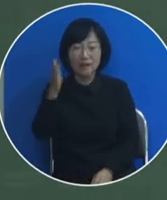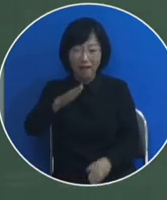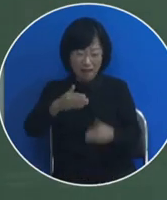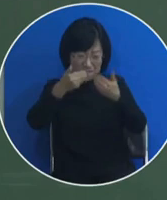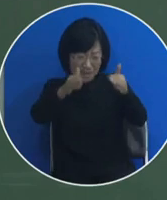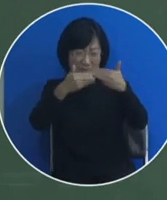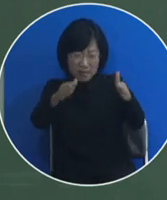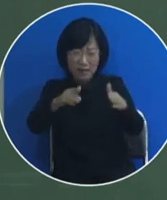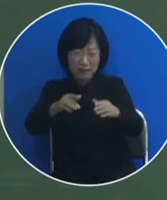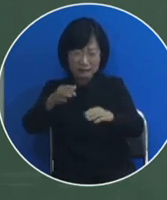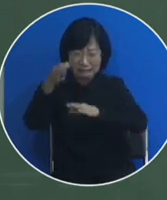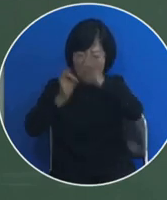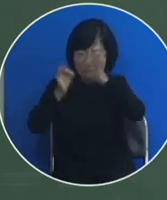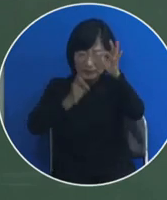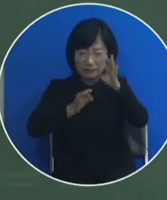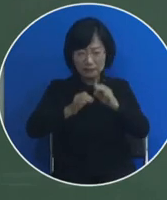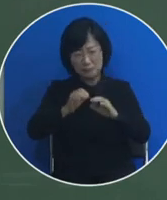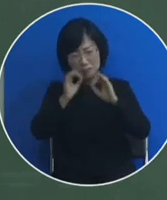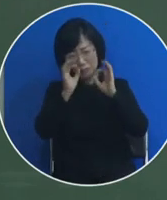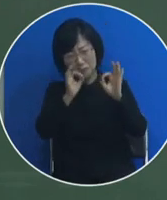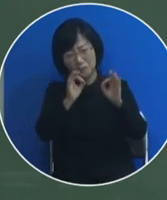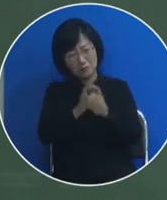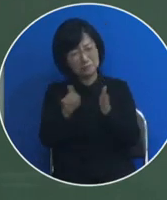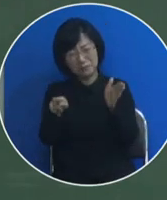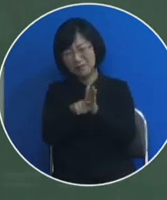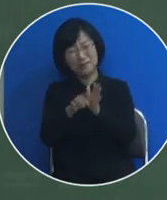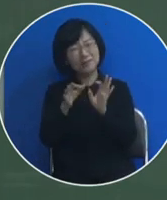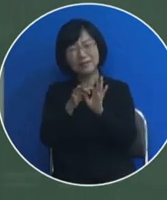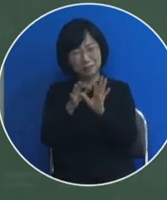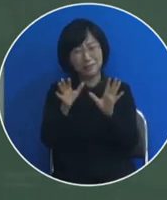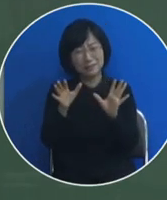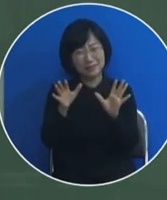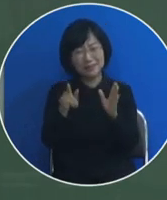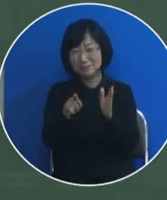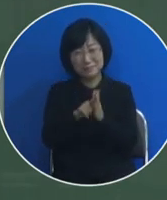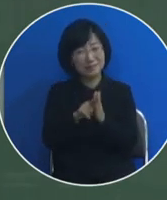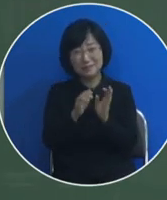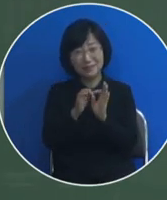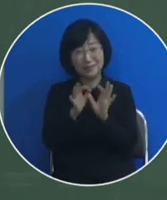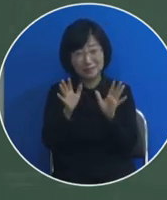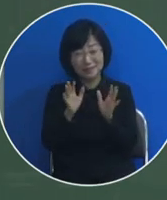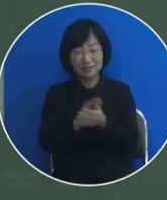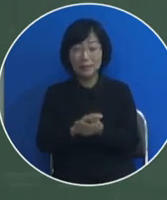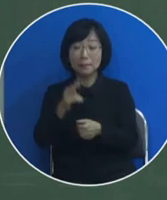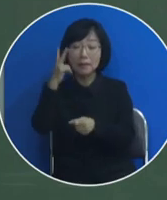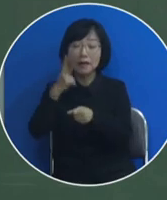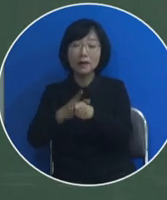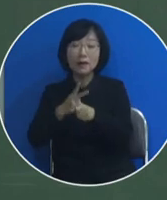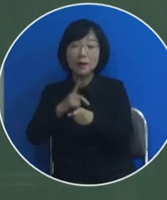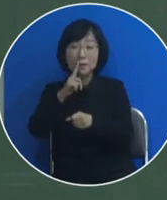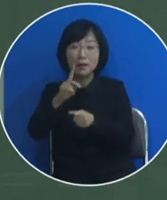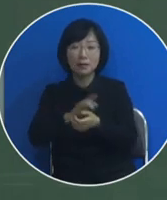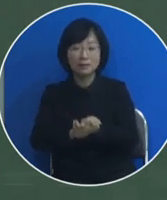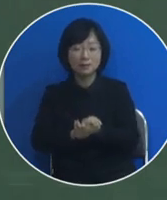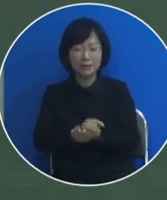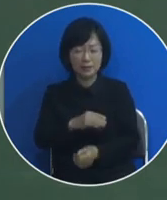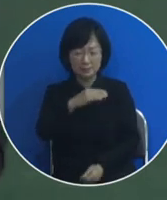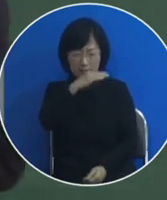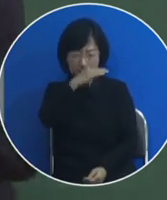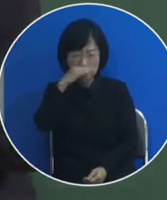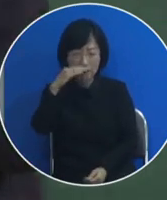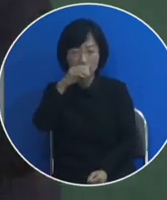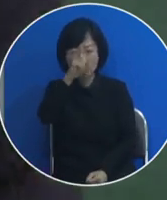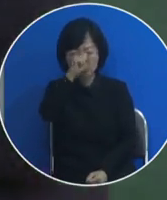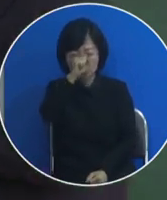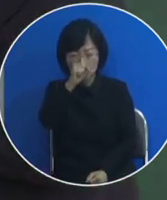that this has something to do with their faith, it's their vessel. 바울이 지극히 선한 것을 분별하라. And so Paul said, you have to have all